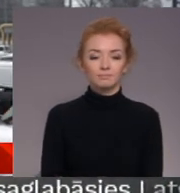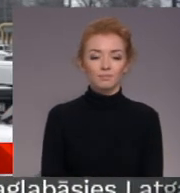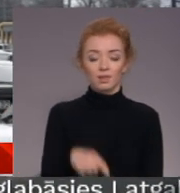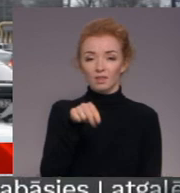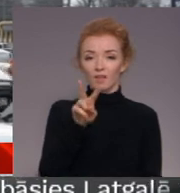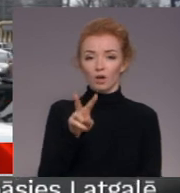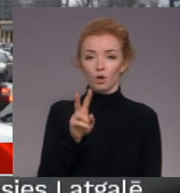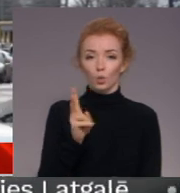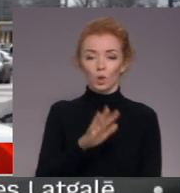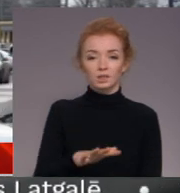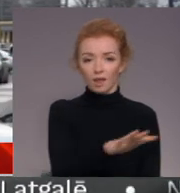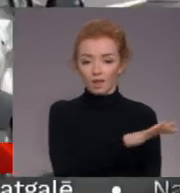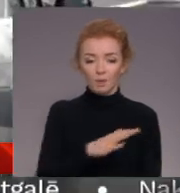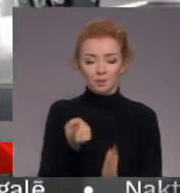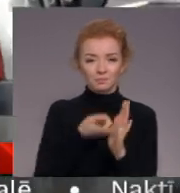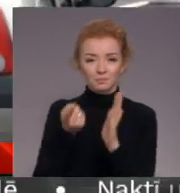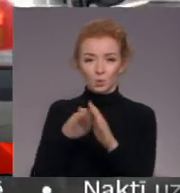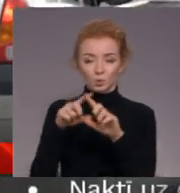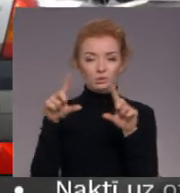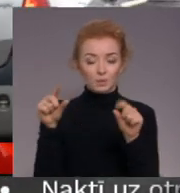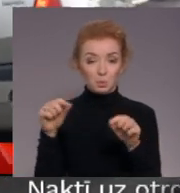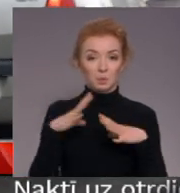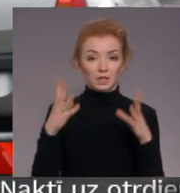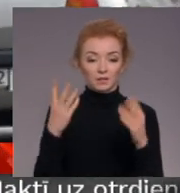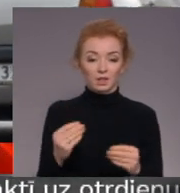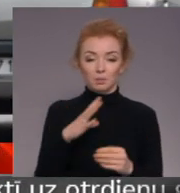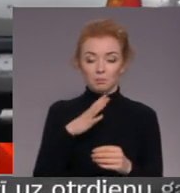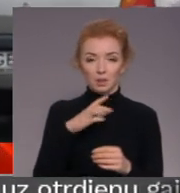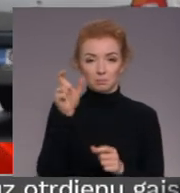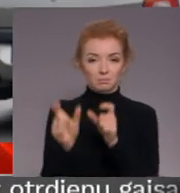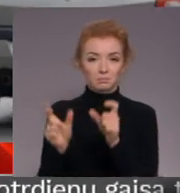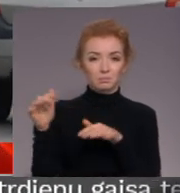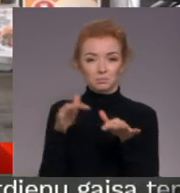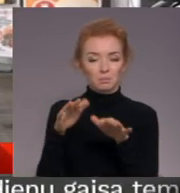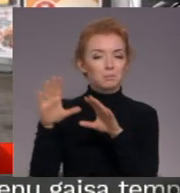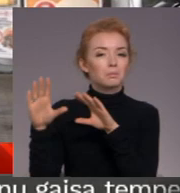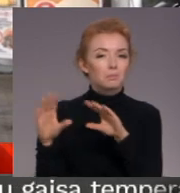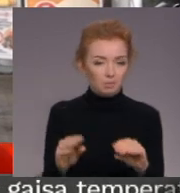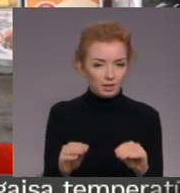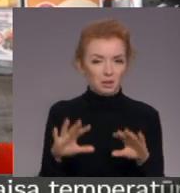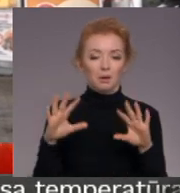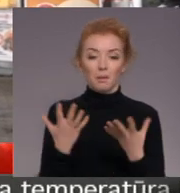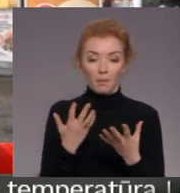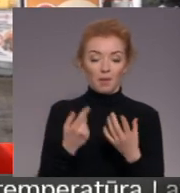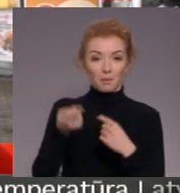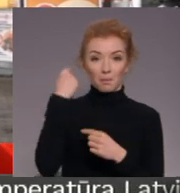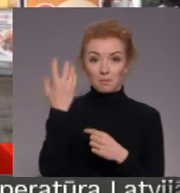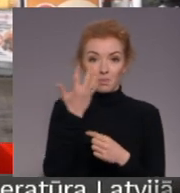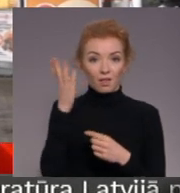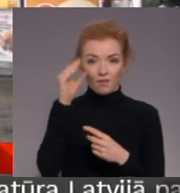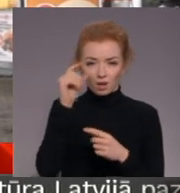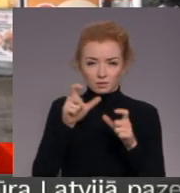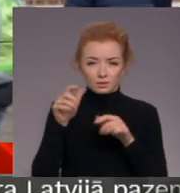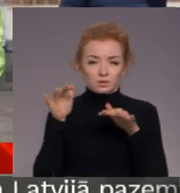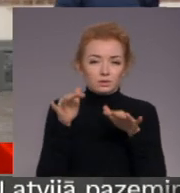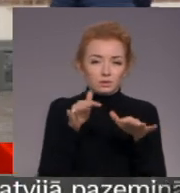TV Kurzemē aptaujātie tirdzniecības uzņēmumu norāda, ka brīvdienās bija vērojama pircēju plūsmas samazināšanās, ko gan nevarētu teikt par aizvadītās piektdienas vakaru,